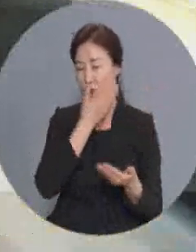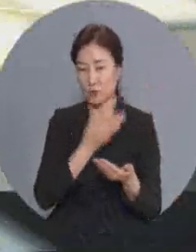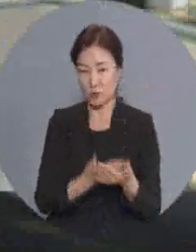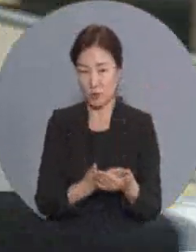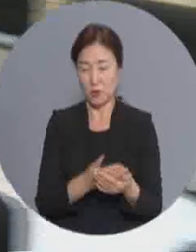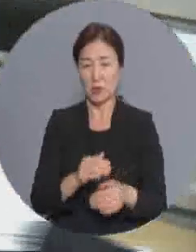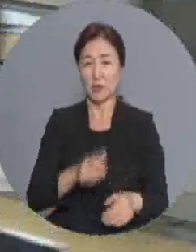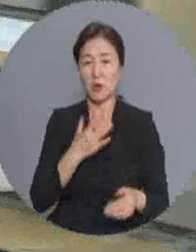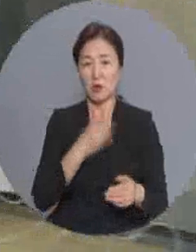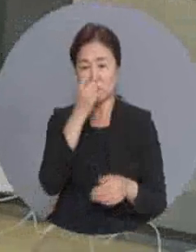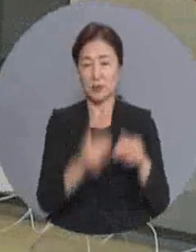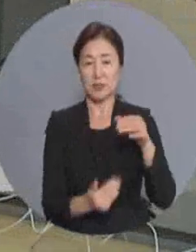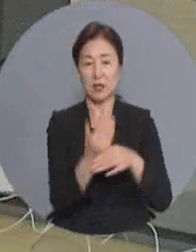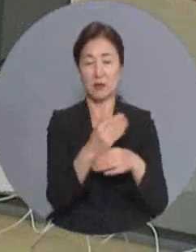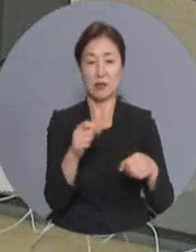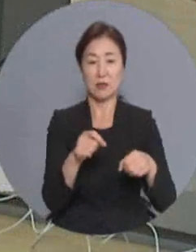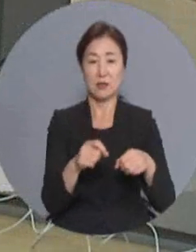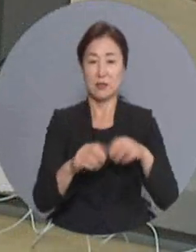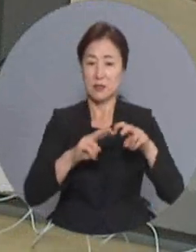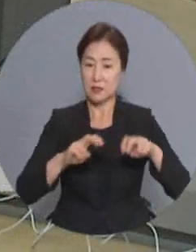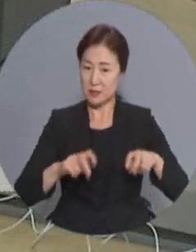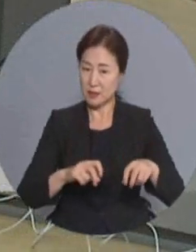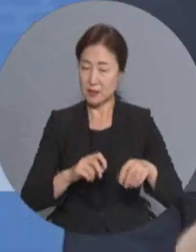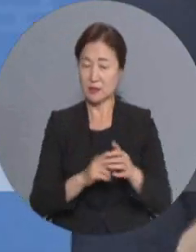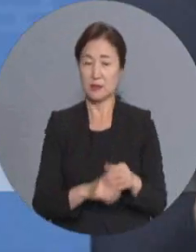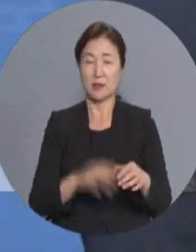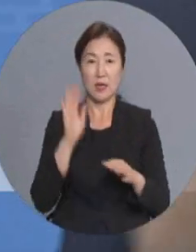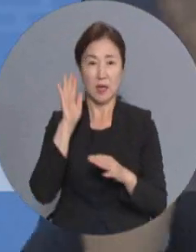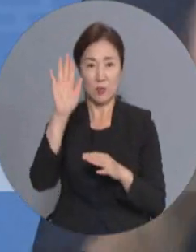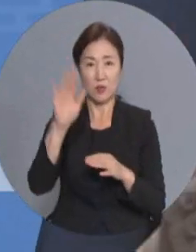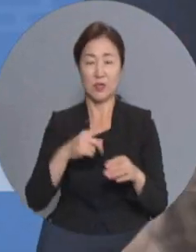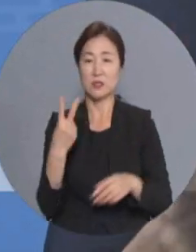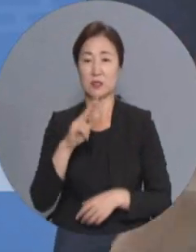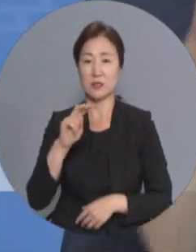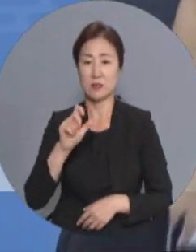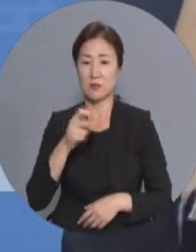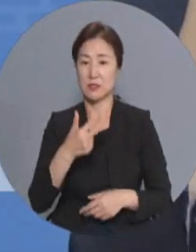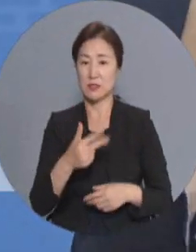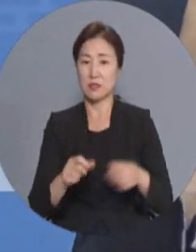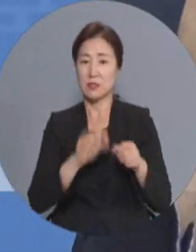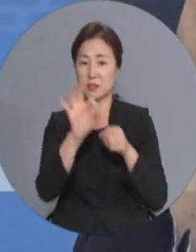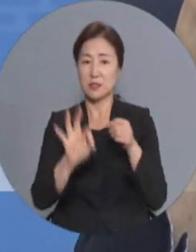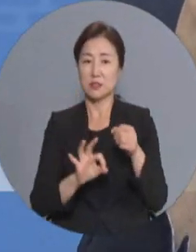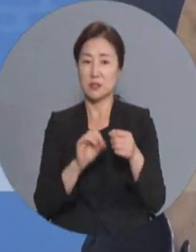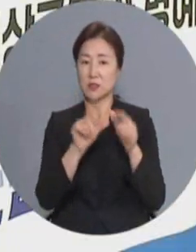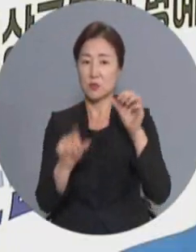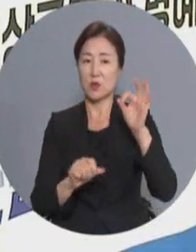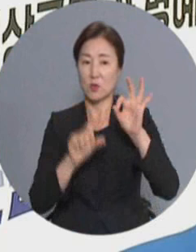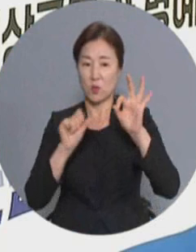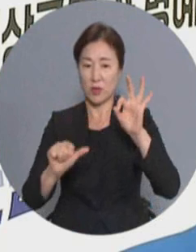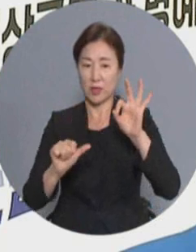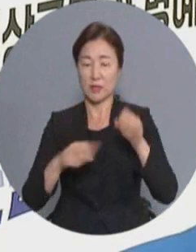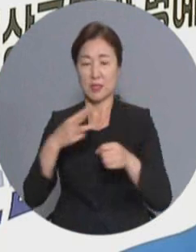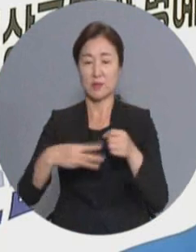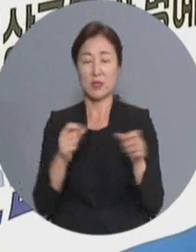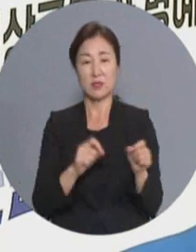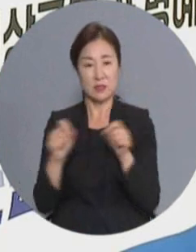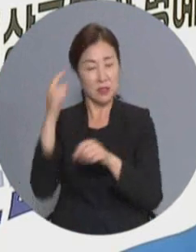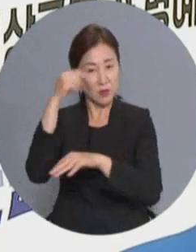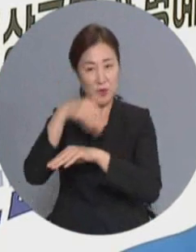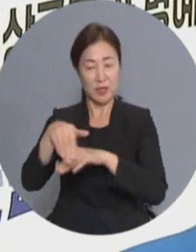여순 진상조사 기한을 오는 2027년 10월 5일까지 3년 연장하는 내용이 담겨